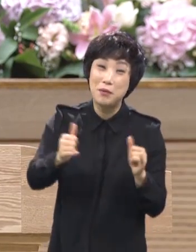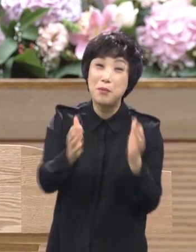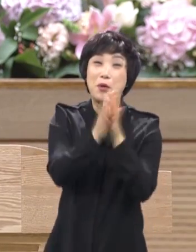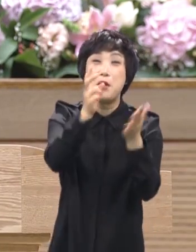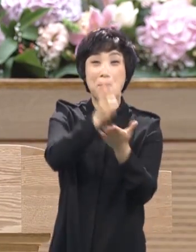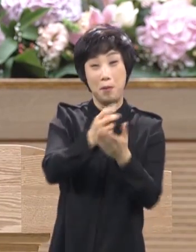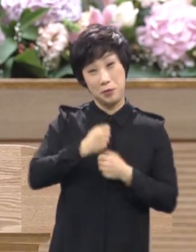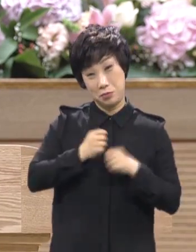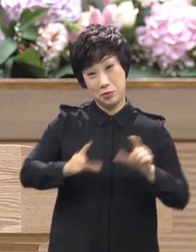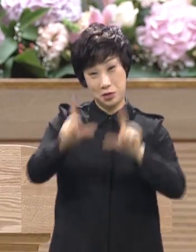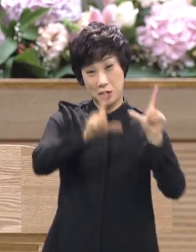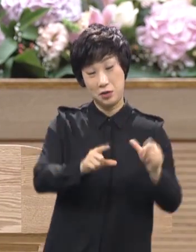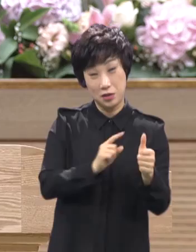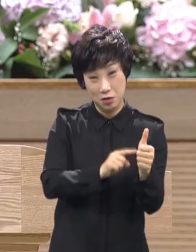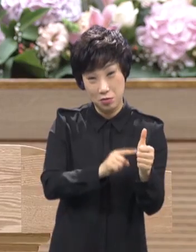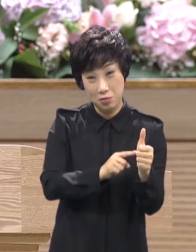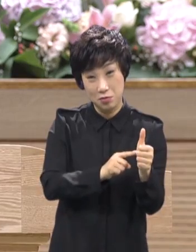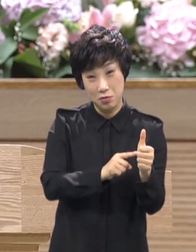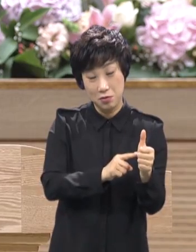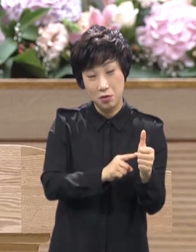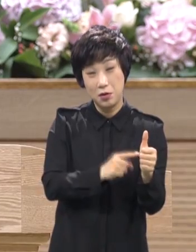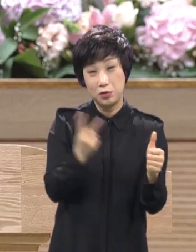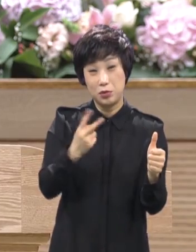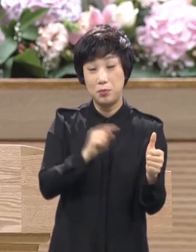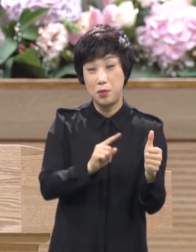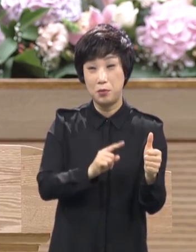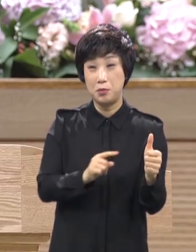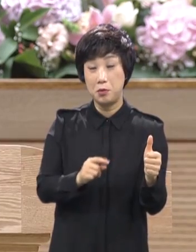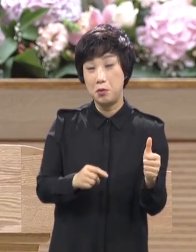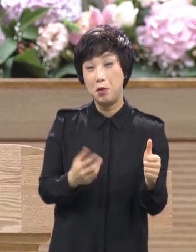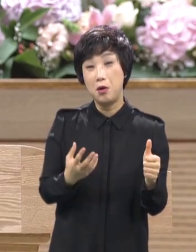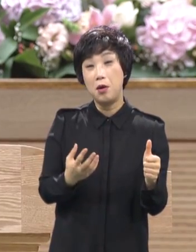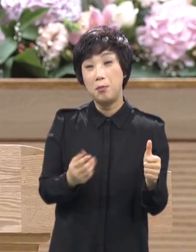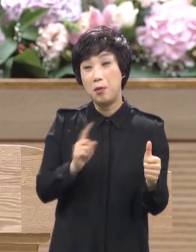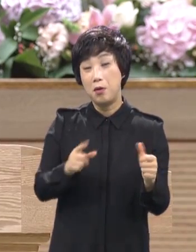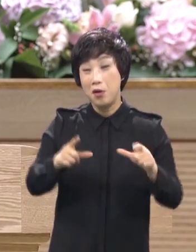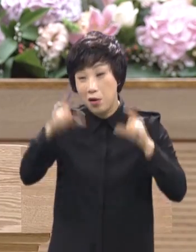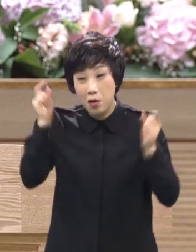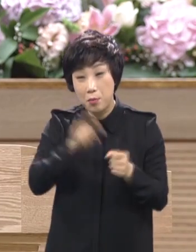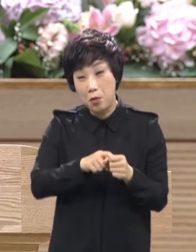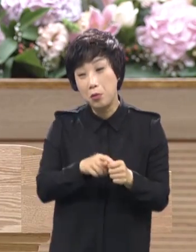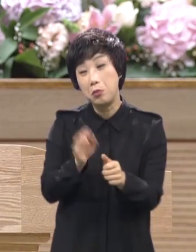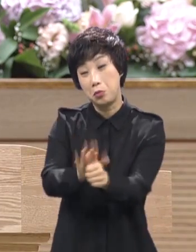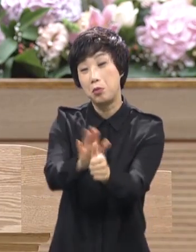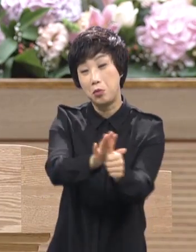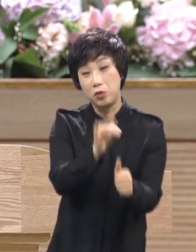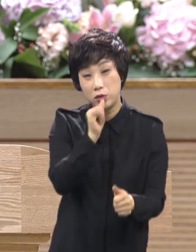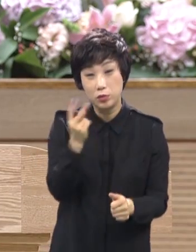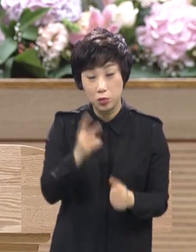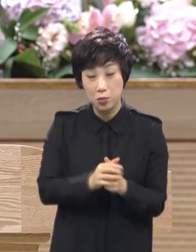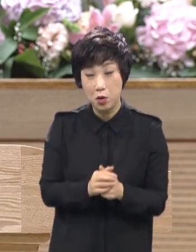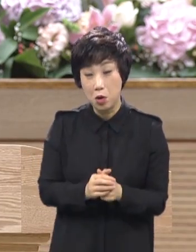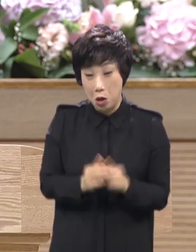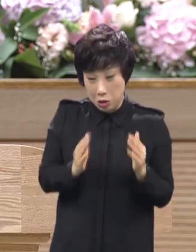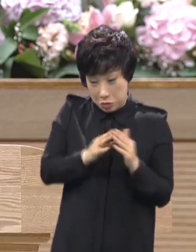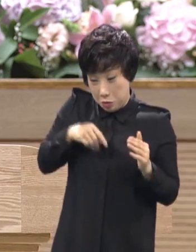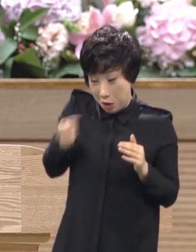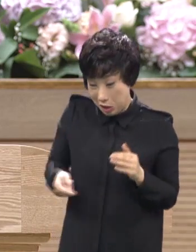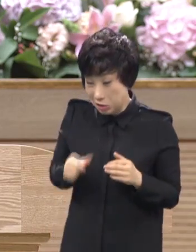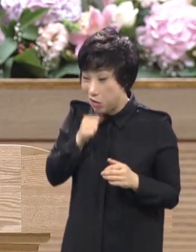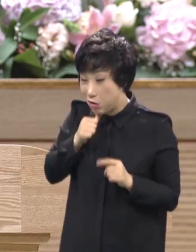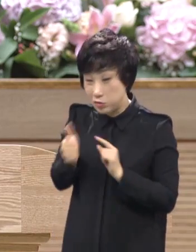살았고 뭐 그거 자기가 그냥 생생 내주에서 구제됐고 자기 문턱에 있는